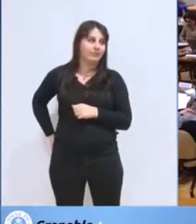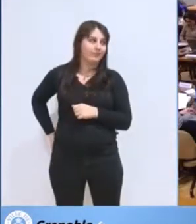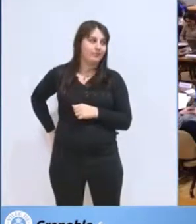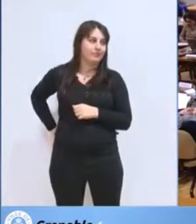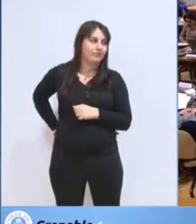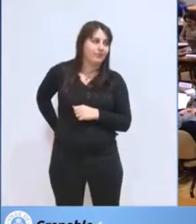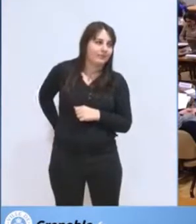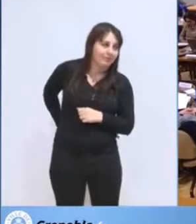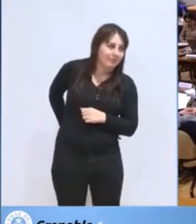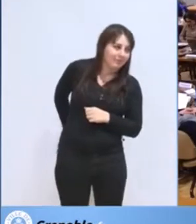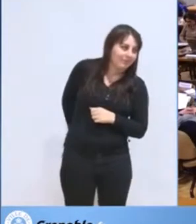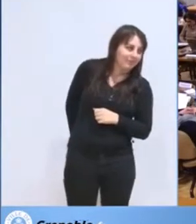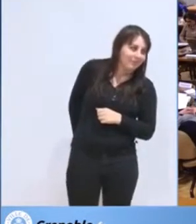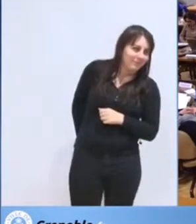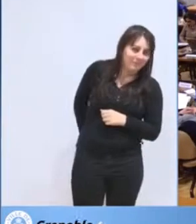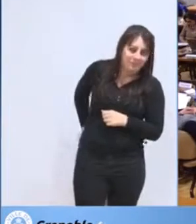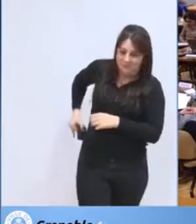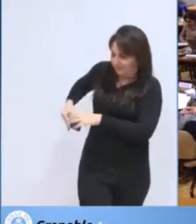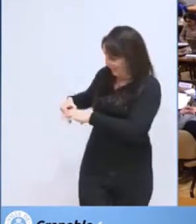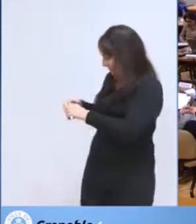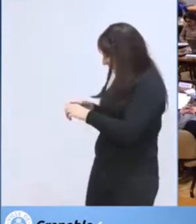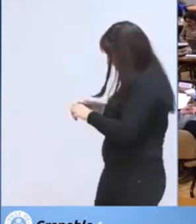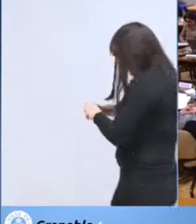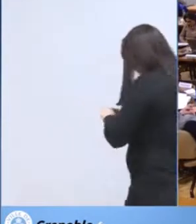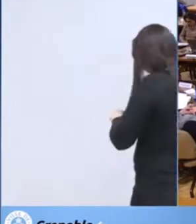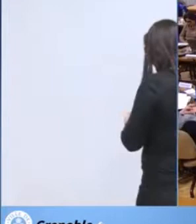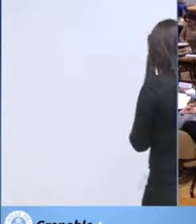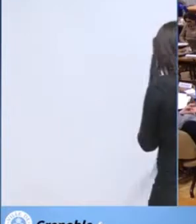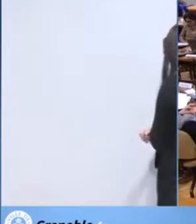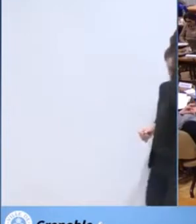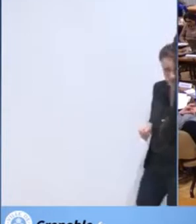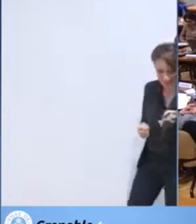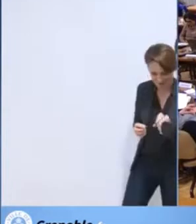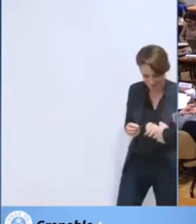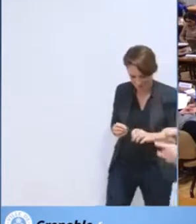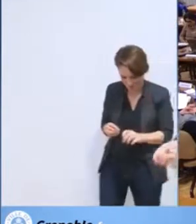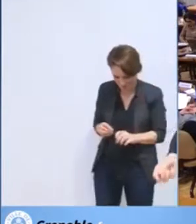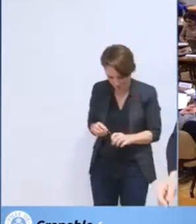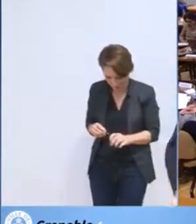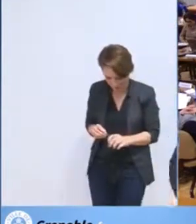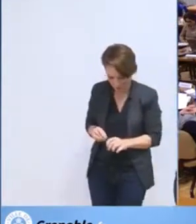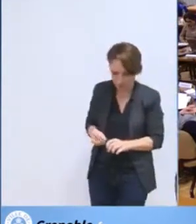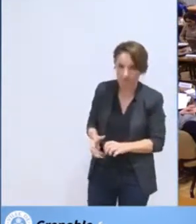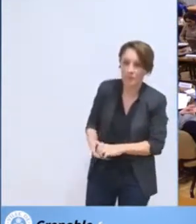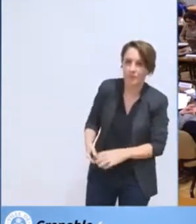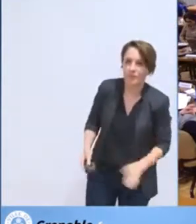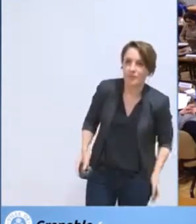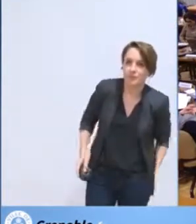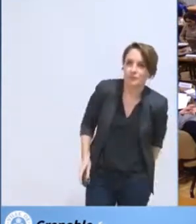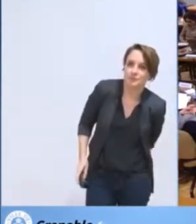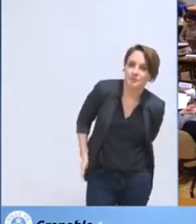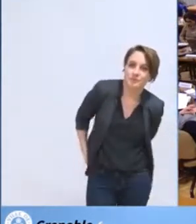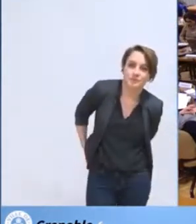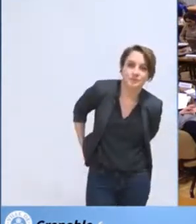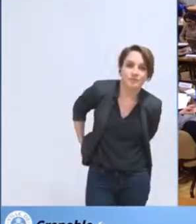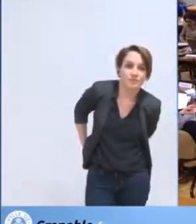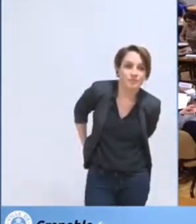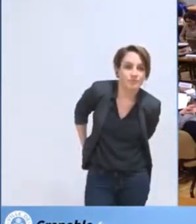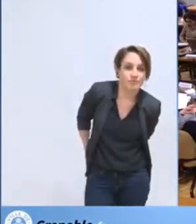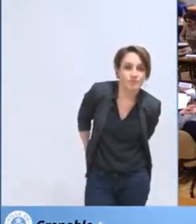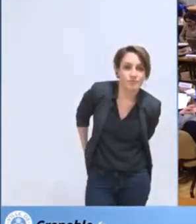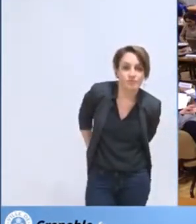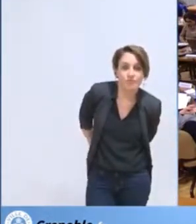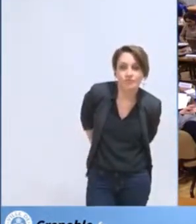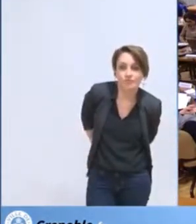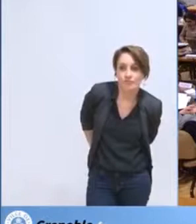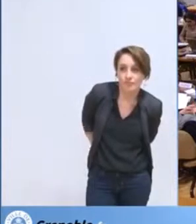Oui, je ne pensais pas intégrer le débat pour les raisons que vous pouvez deviner. Mais néanmoins,